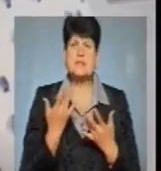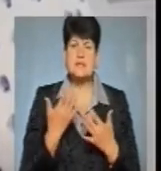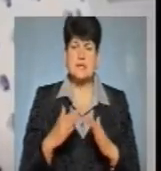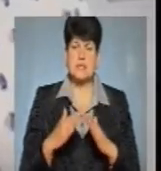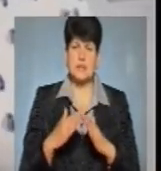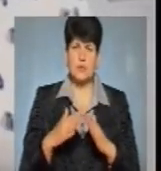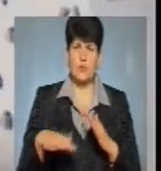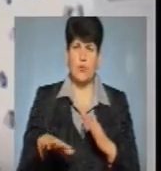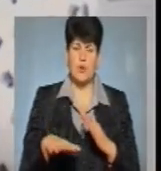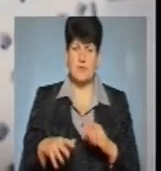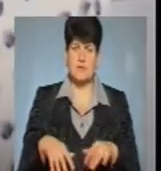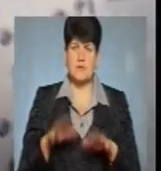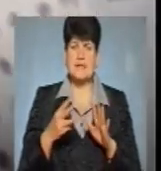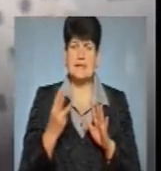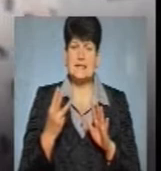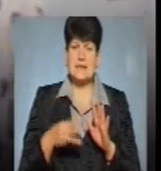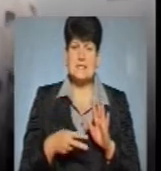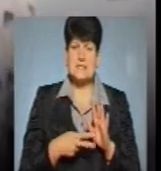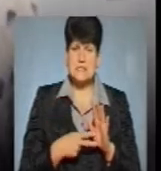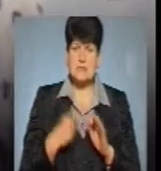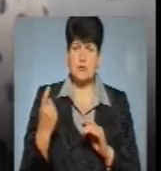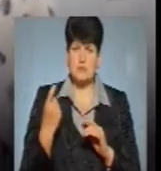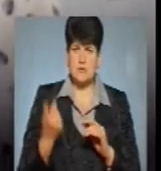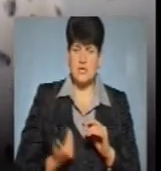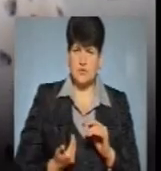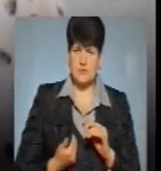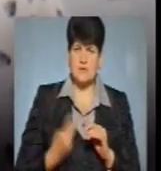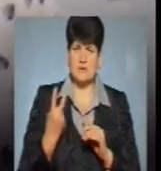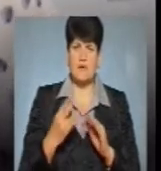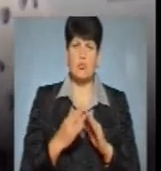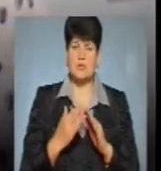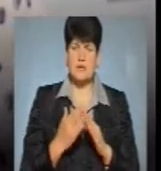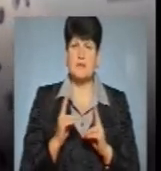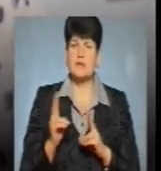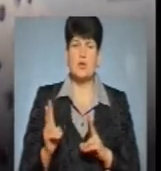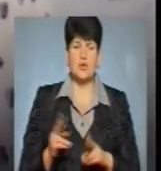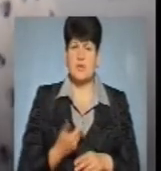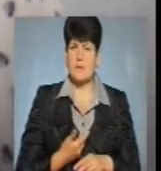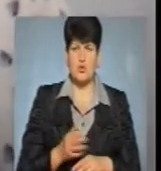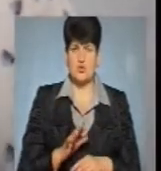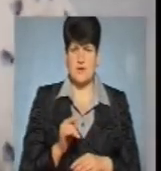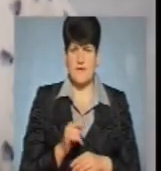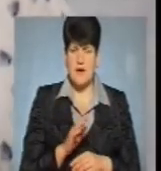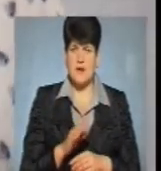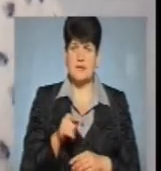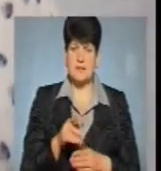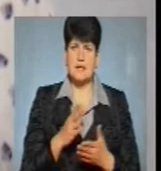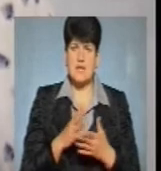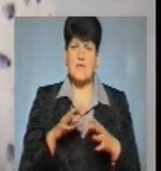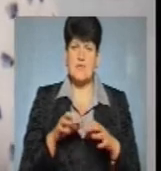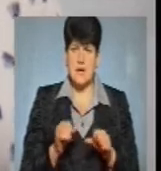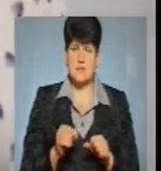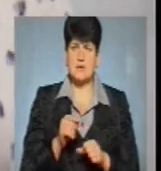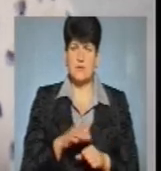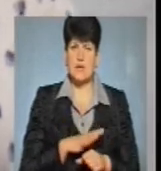Коробці. 37 господарств, яких проживають, два будинки, яких ніхто не проживає, але на них є власність і вони